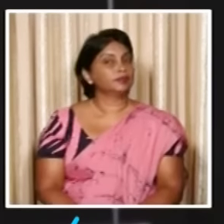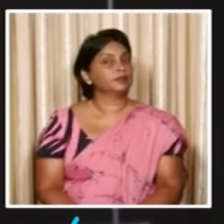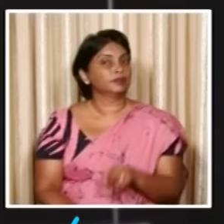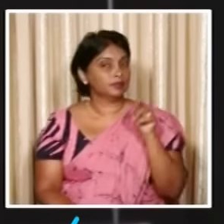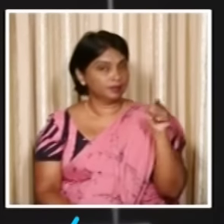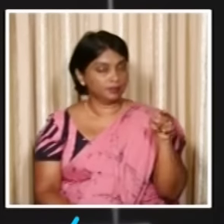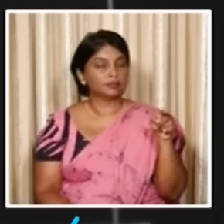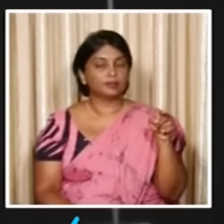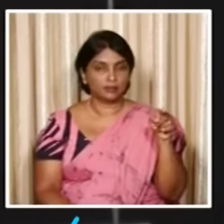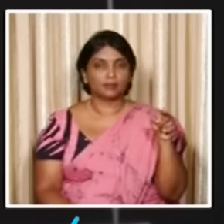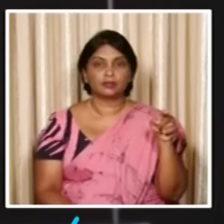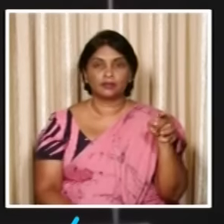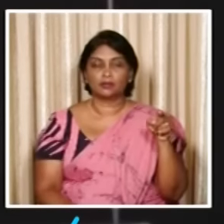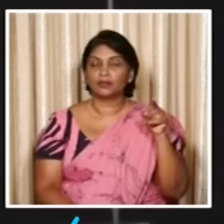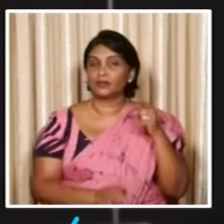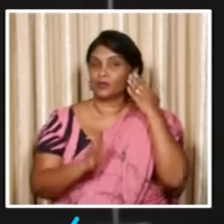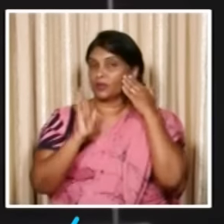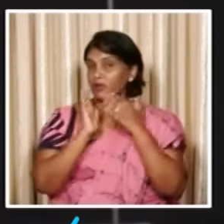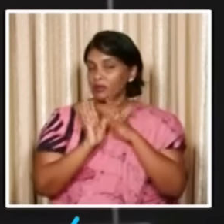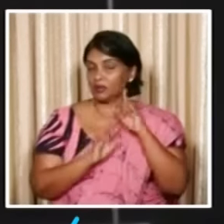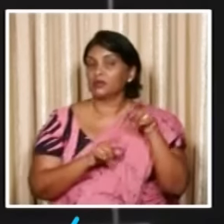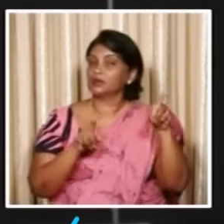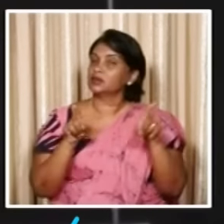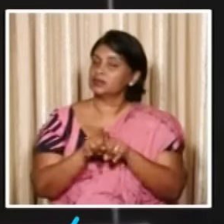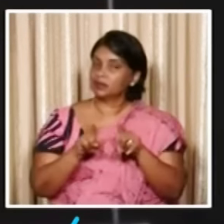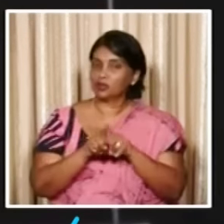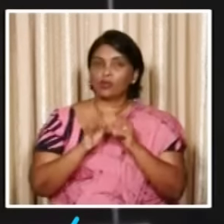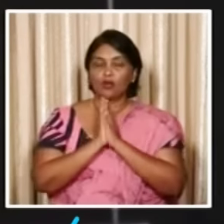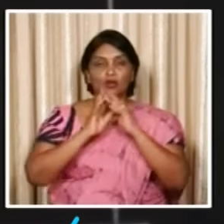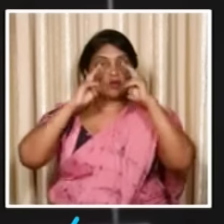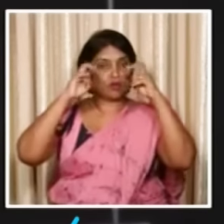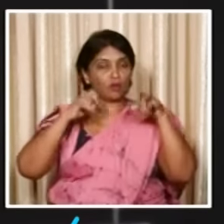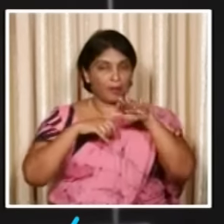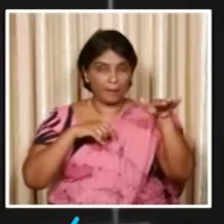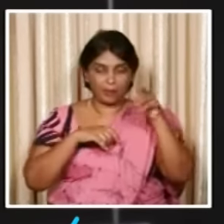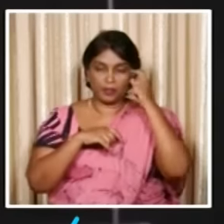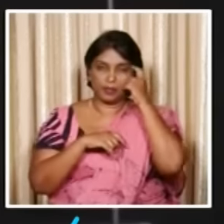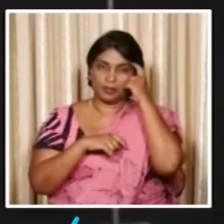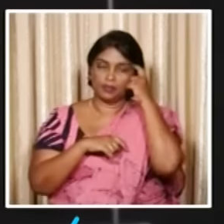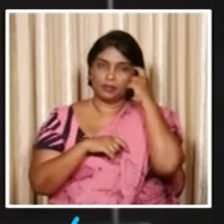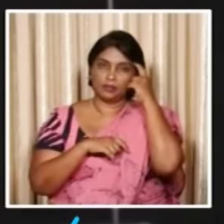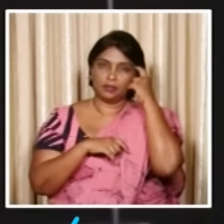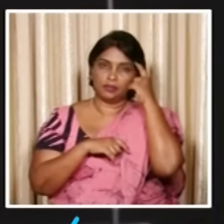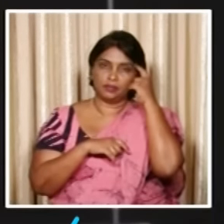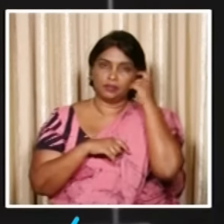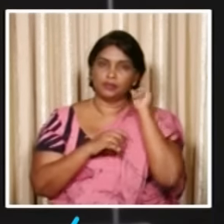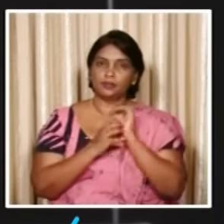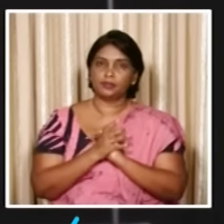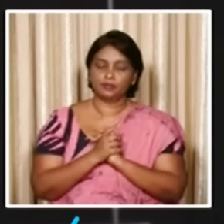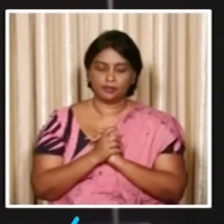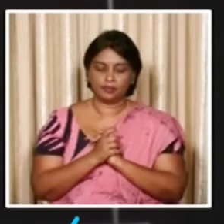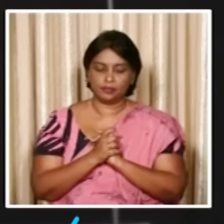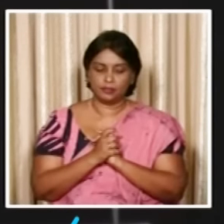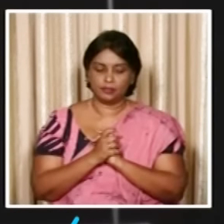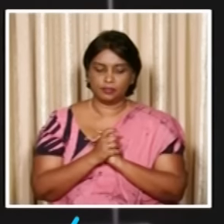வட்டெழுத்துக்கள் போன்றவற்றை காண முடியும். இம்மலையின் உச்சியில் ஆதிலிங்கேஸ்வரர் என்னும் சிவனுடைய புராதன ஆலயம் அமைந்துள்ளது. கிட்டத்தட்ட